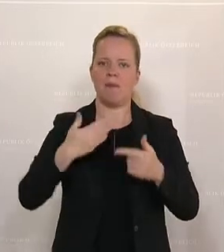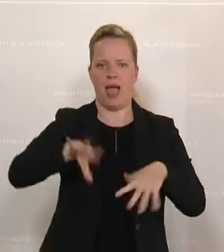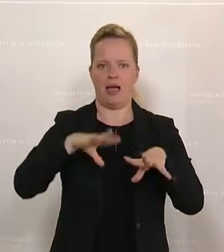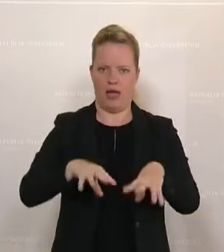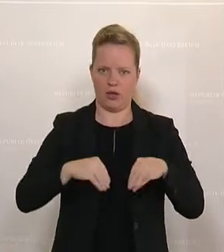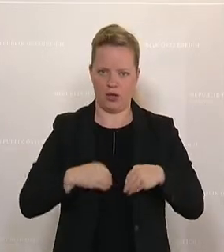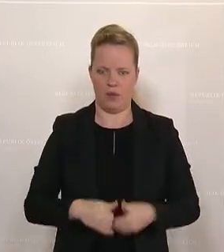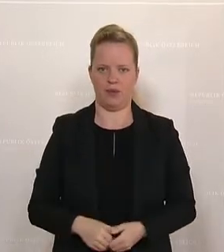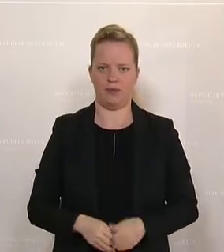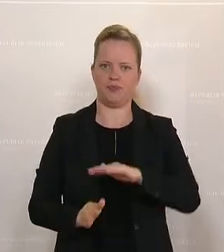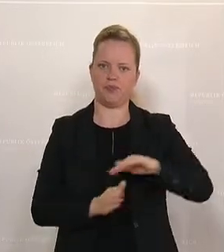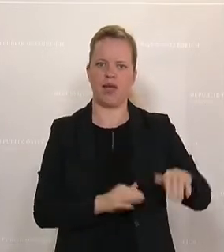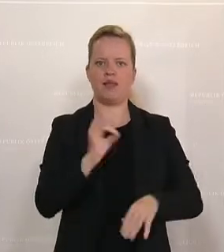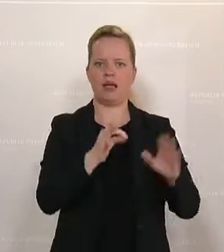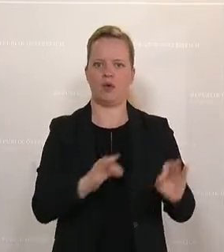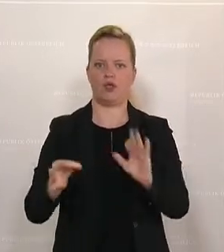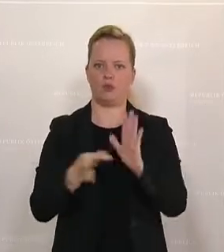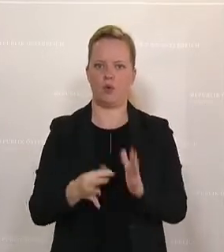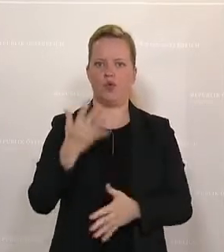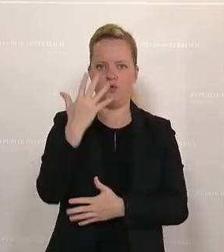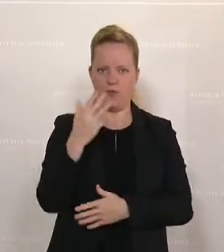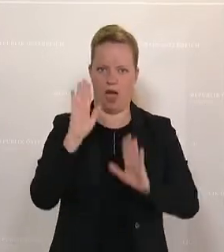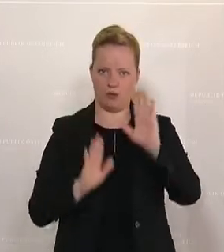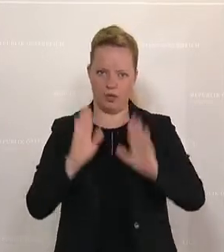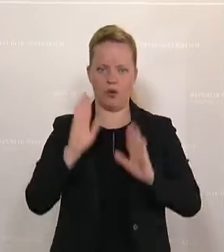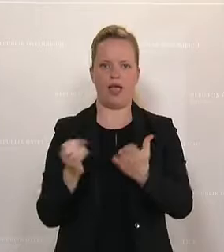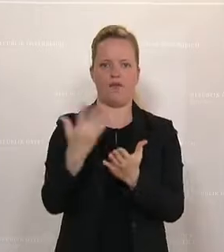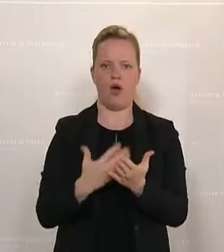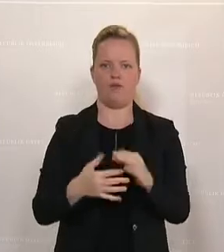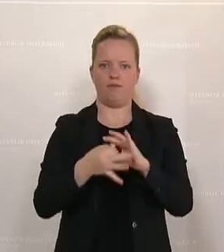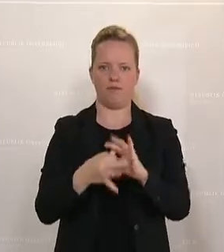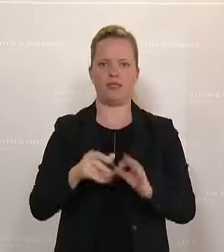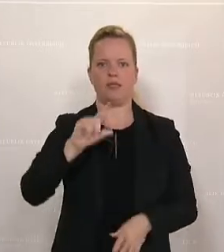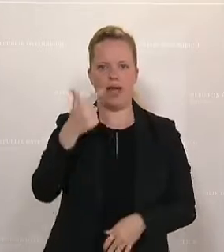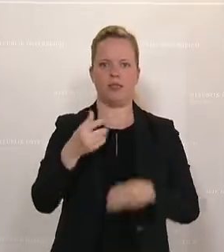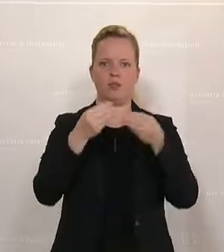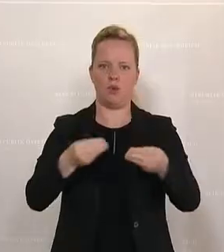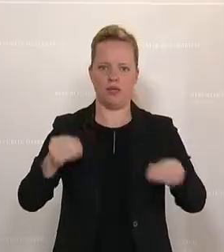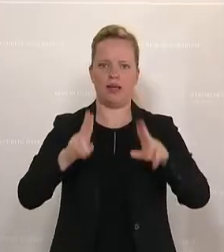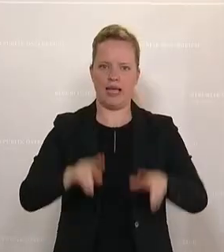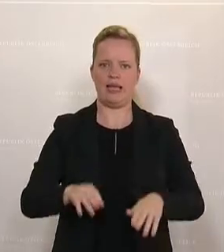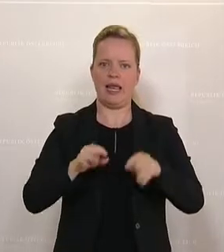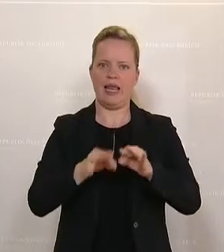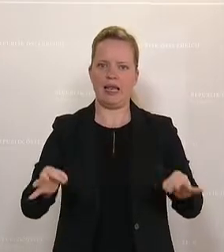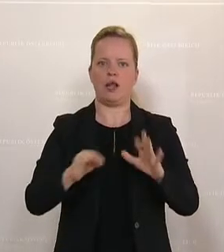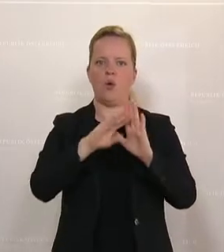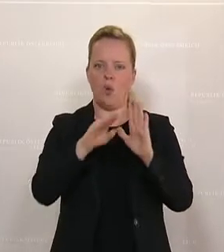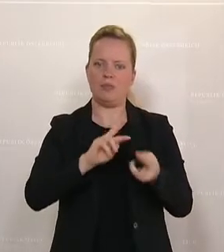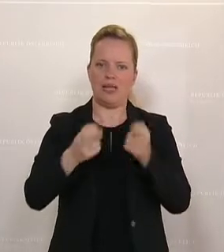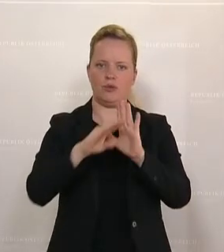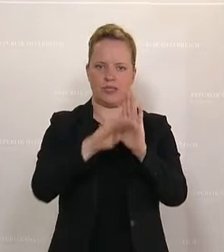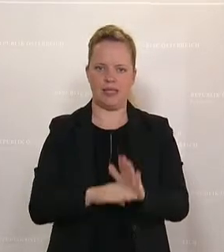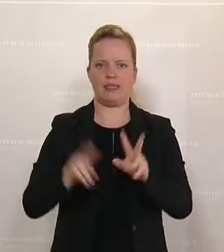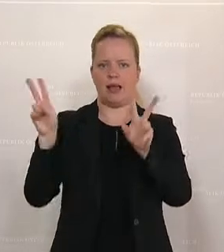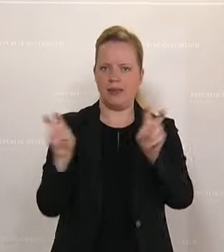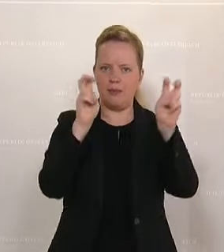Abstimmung über den Tagesordnungspunkt 5. Entwurf betreffend zweites Modernisierungsrichtlinien, Umsetzungsgesetz, Samt